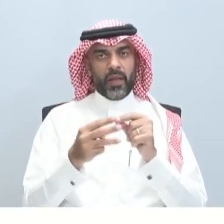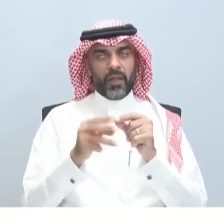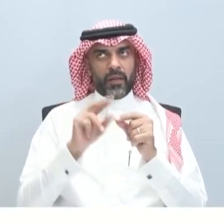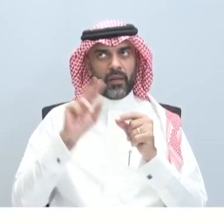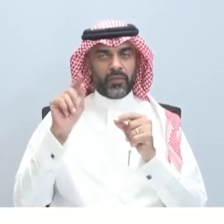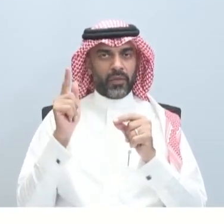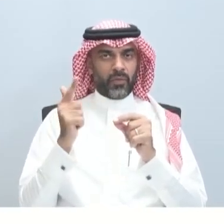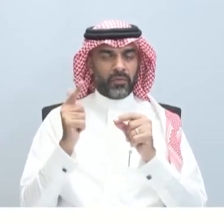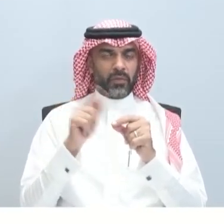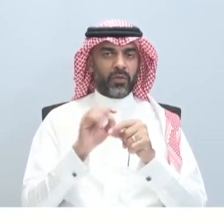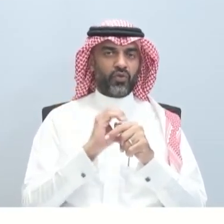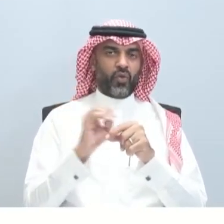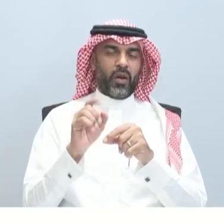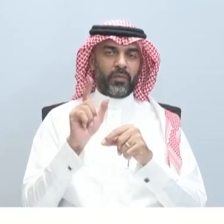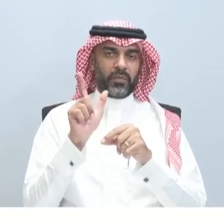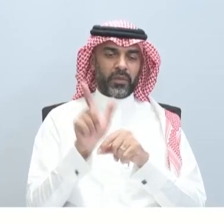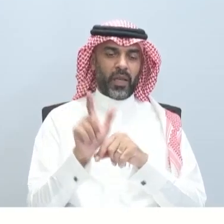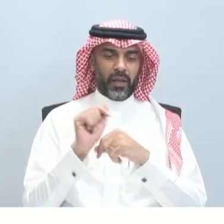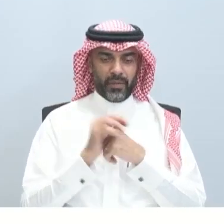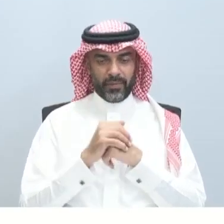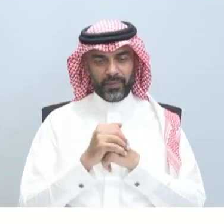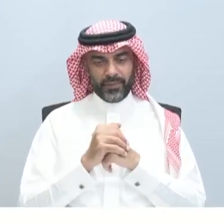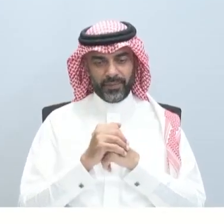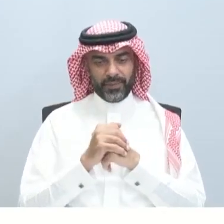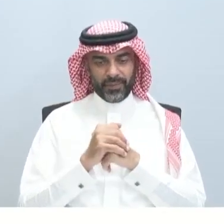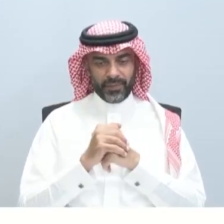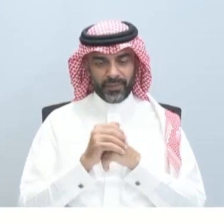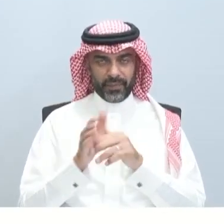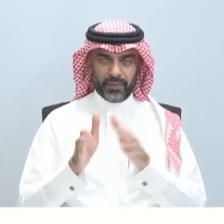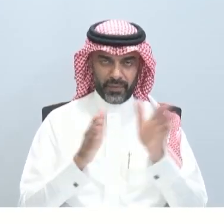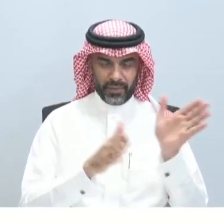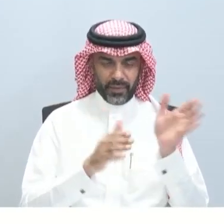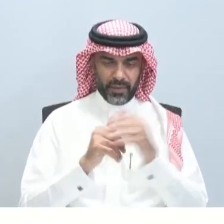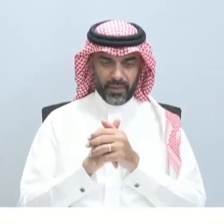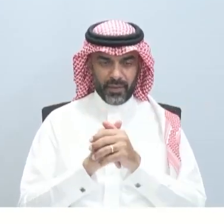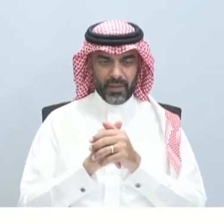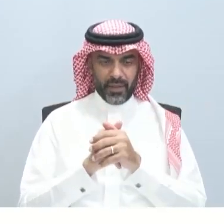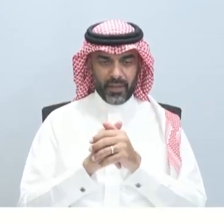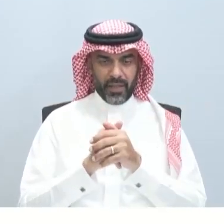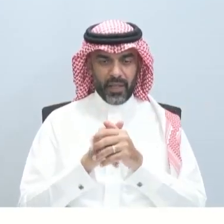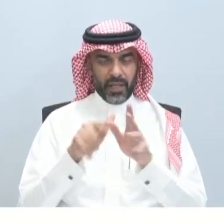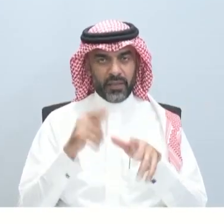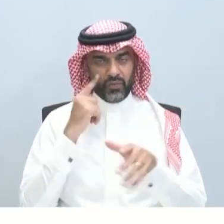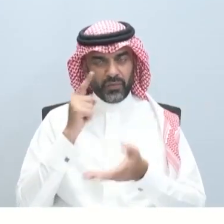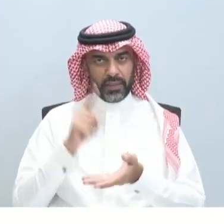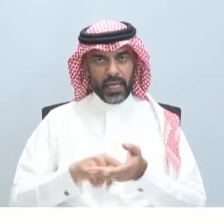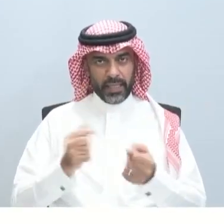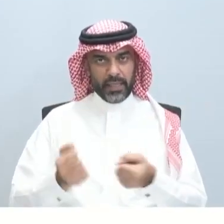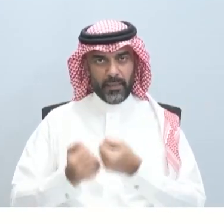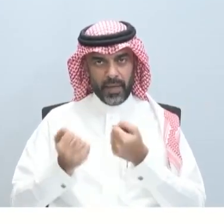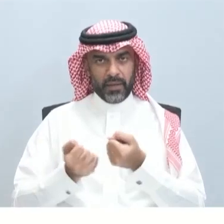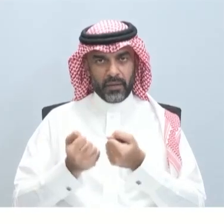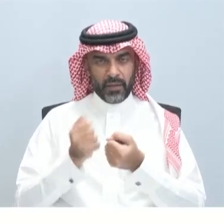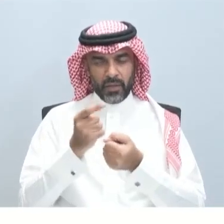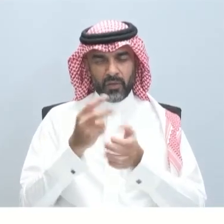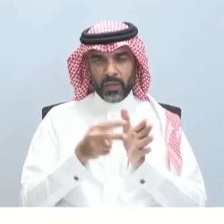صحيحه اذا بهذا الشكل تحققنا من اجابتنا وننتقل واياكم الى فقره تاكد اوجد